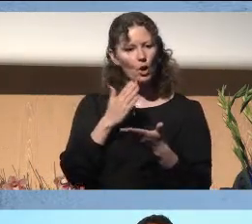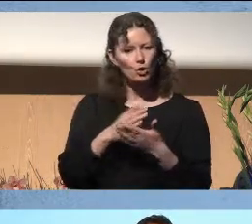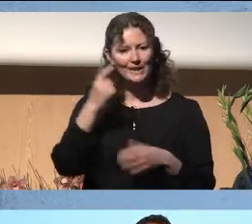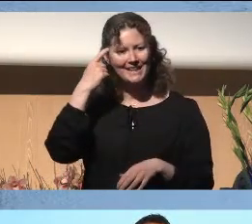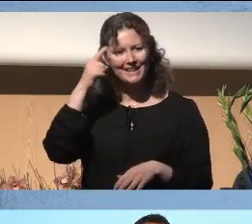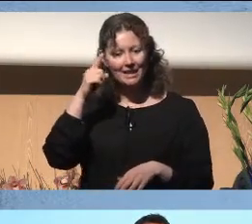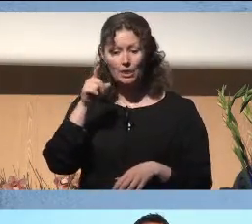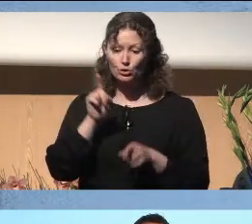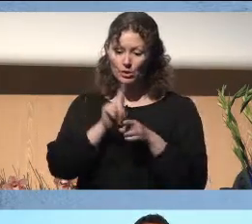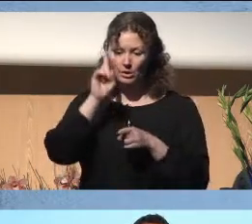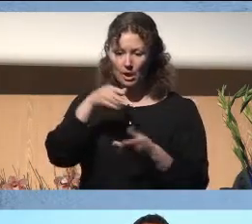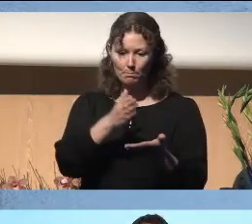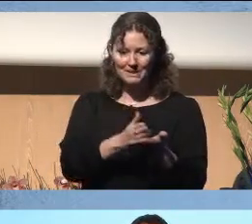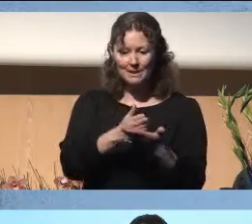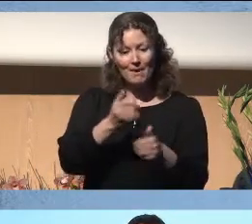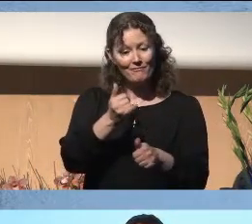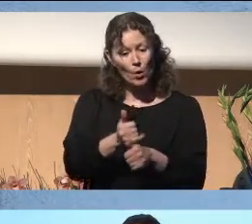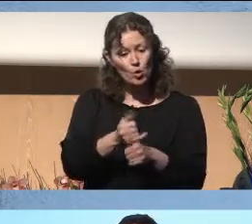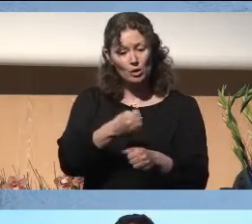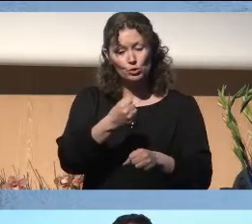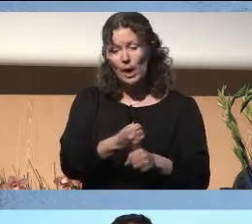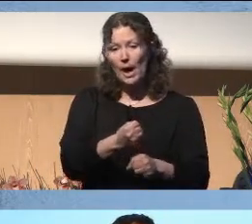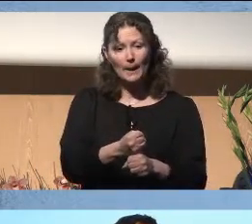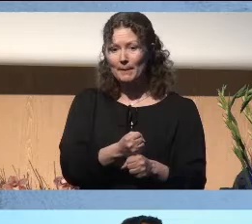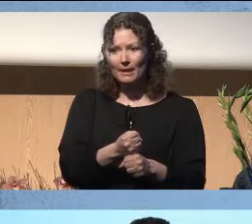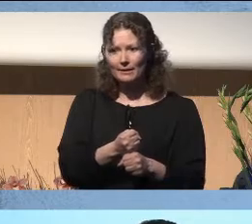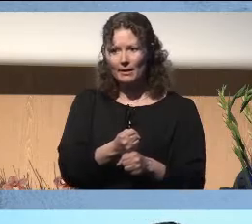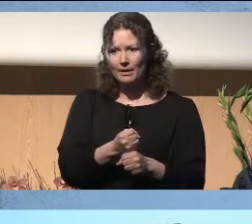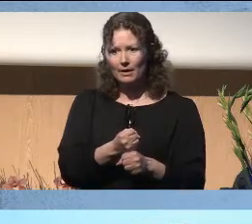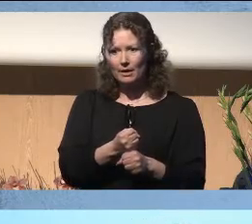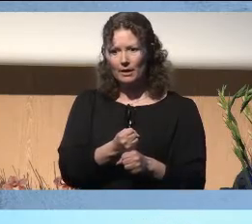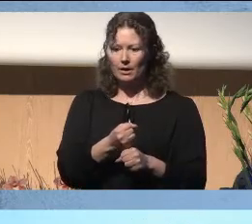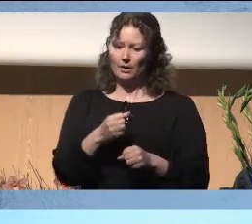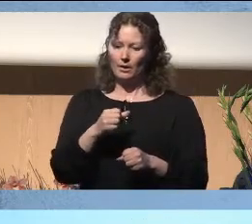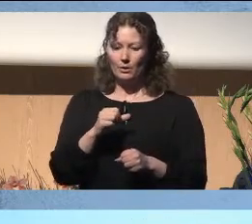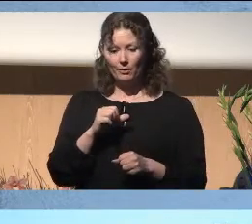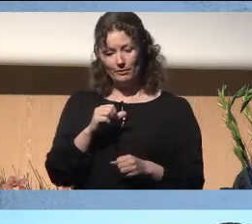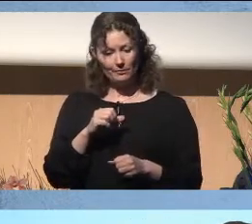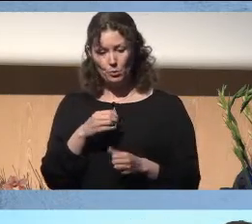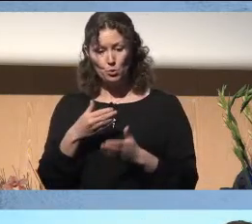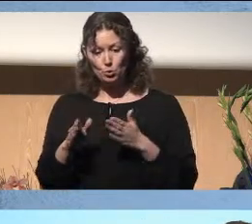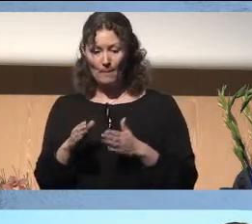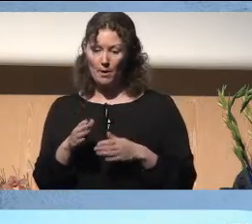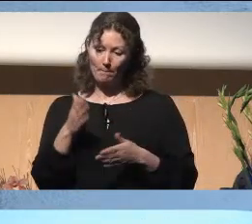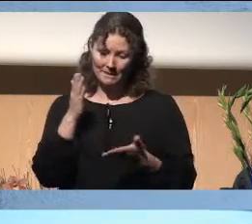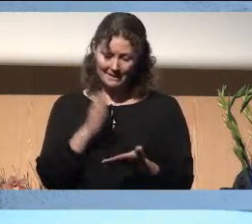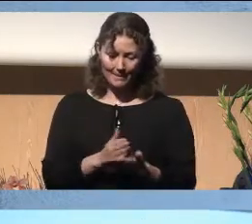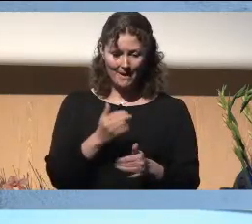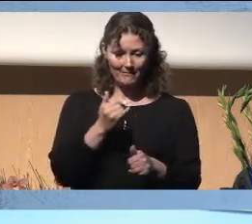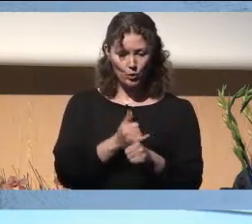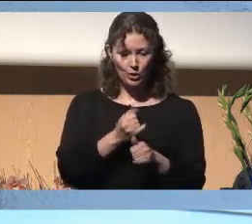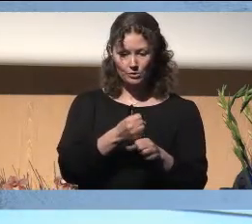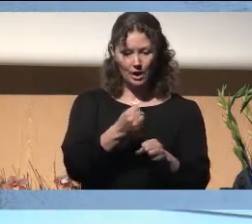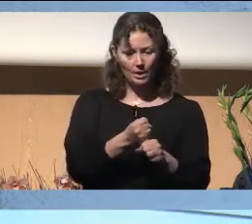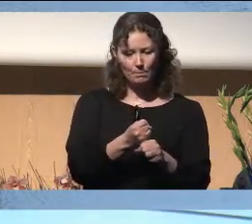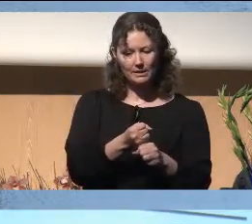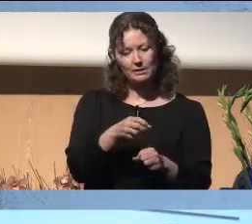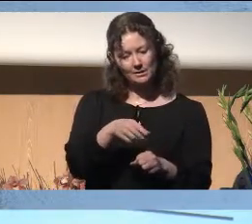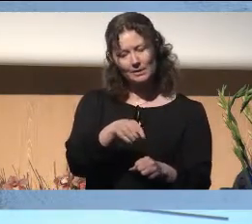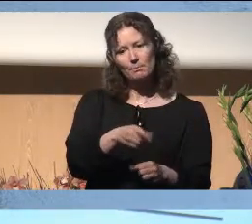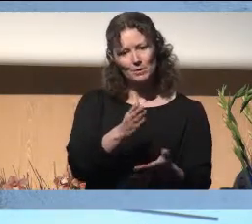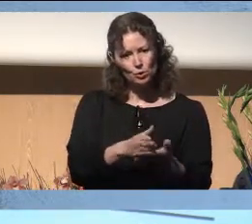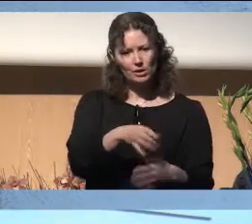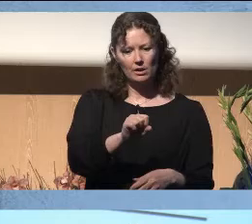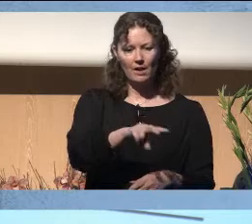för att bestämma hur man ska arbeta. Utan beslut om hur man ska arbeta, det ska fattas av andra,